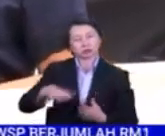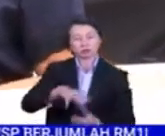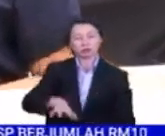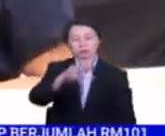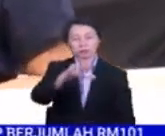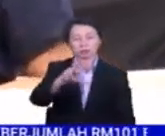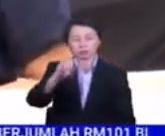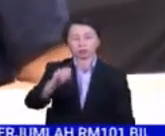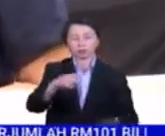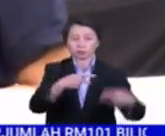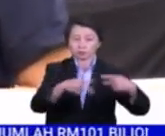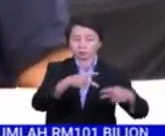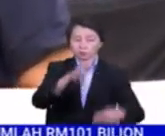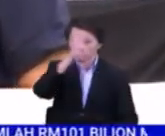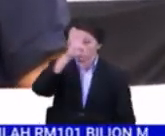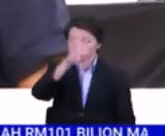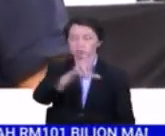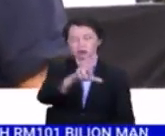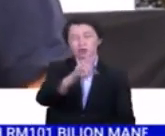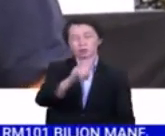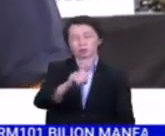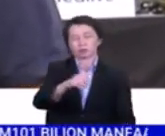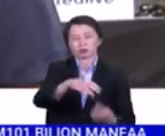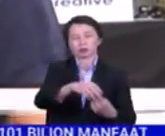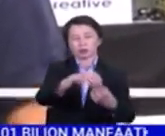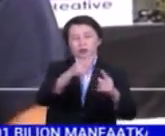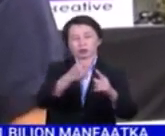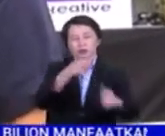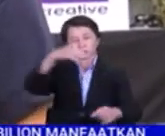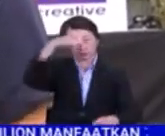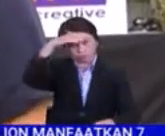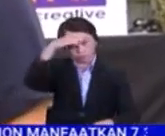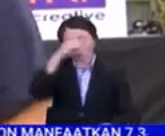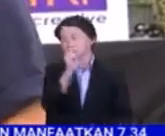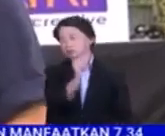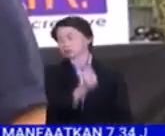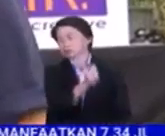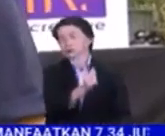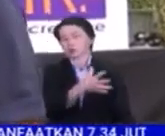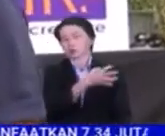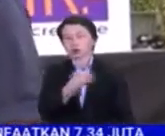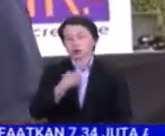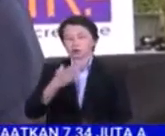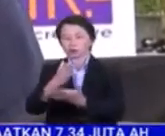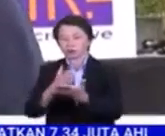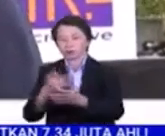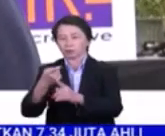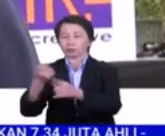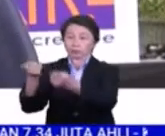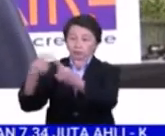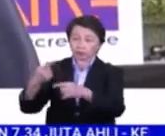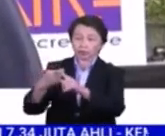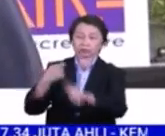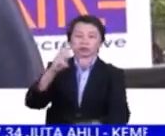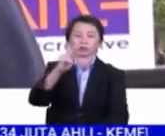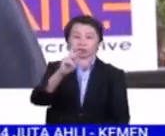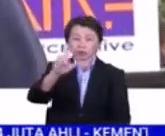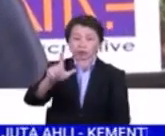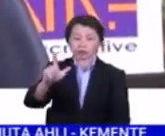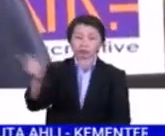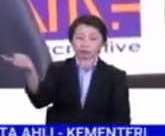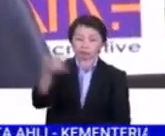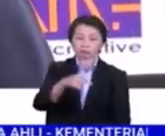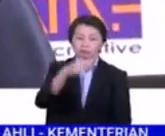usahawan kreatif yang terutamanya daripada Johor sendiri dan ada segelintir daripada Kuala Lumpur. Kami juga ada